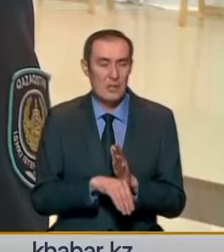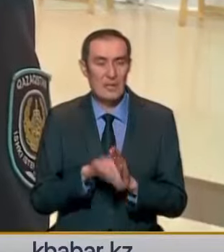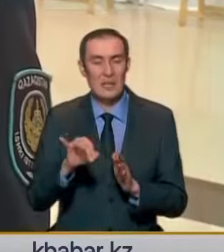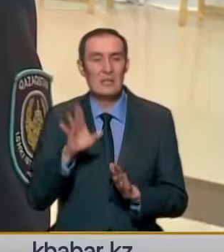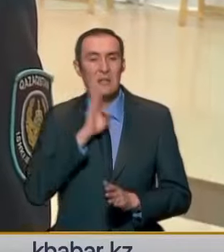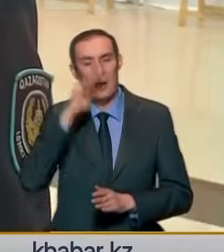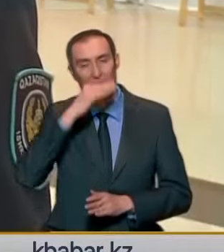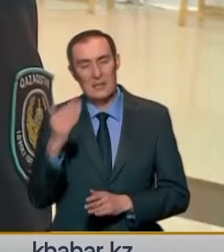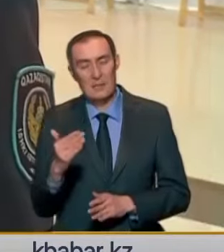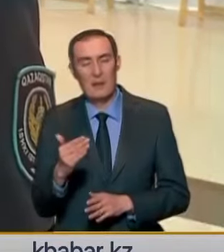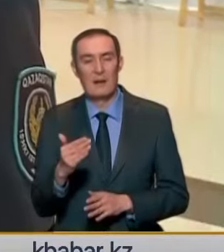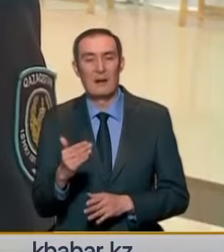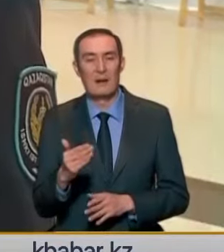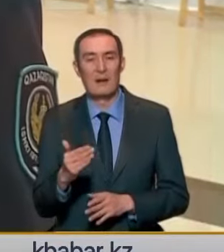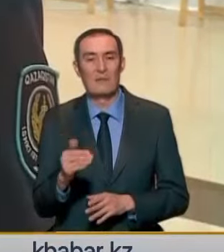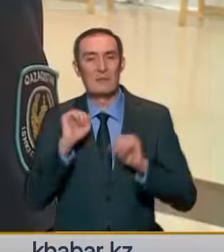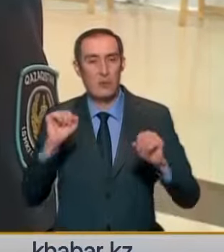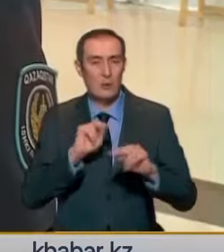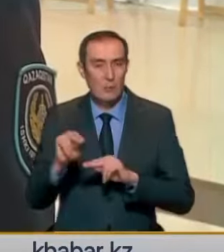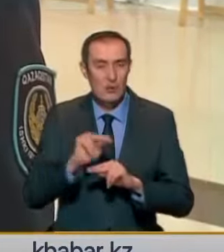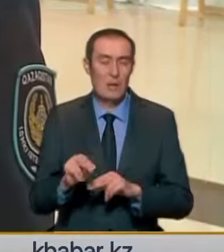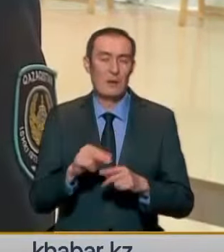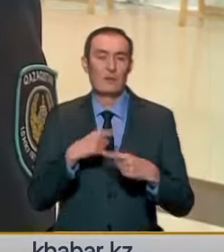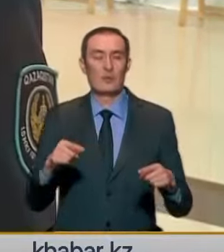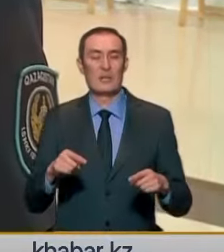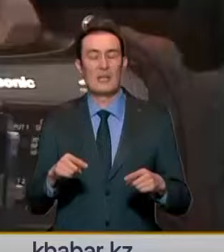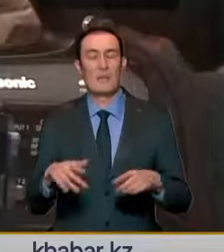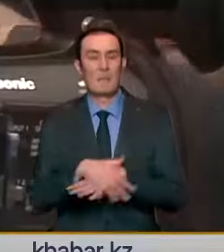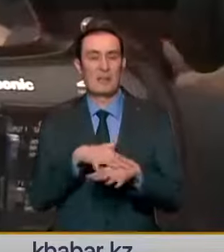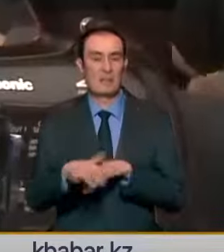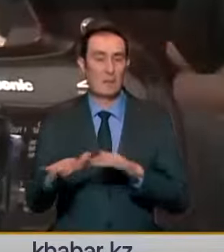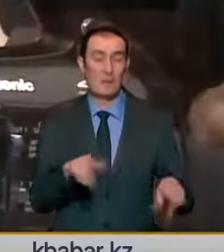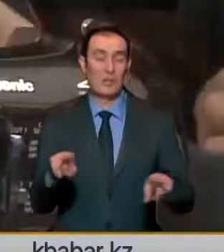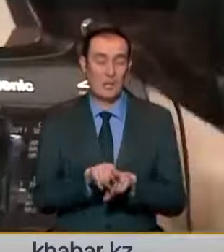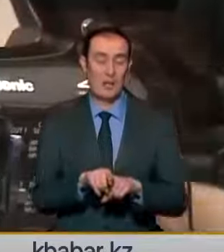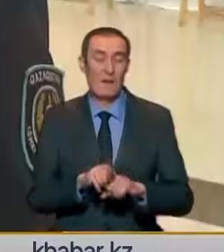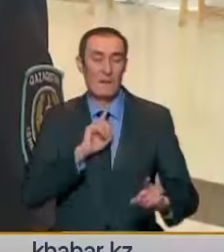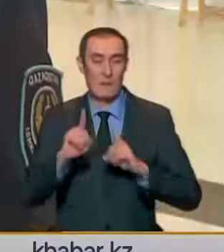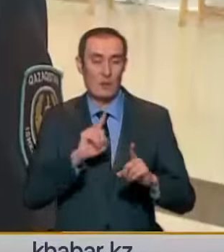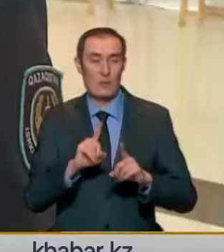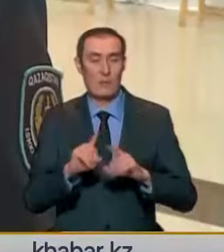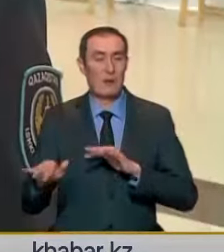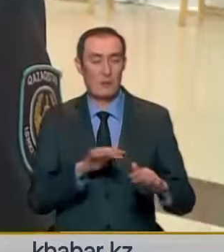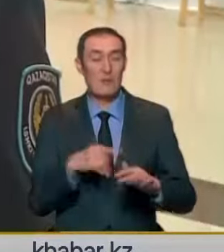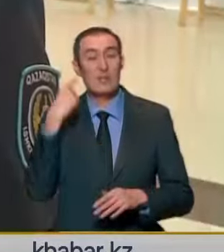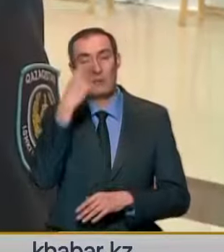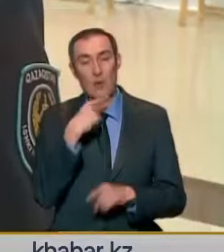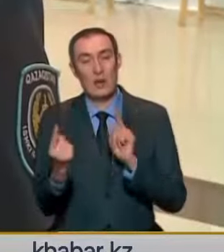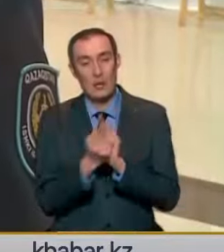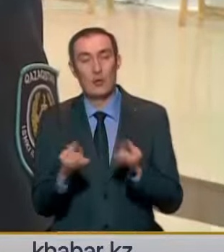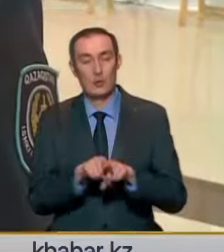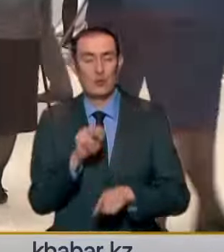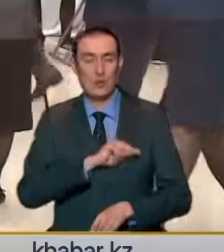с родителями. Вовлекаем в спорт, в другие массовые мероприятия. И вот такие форумы проводим. И индивидуальная работа